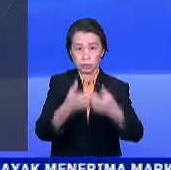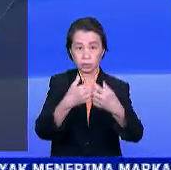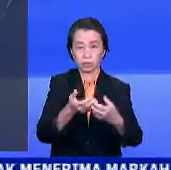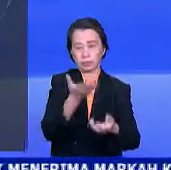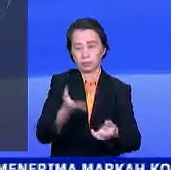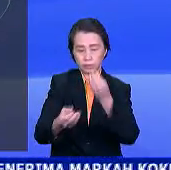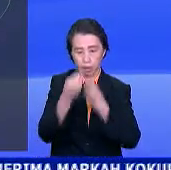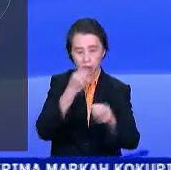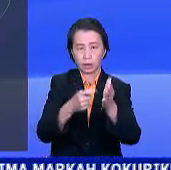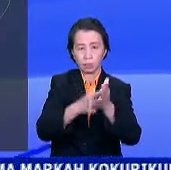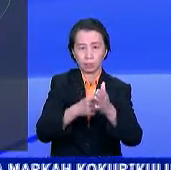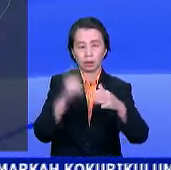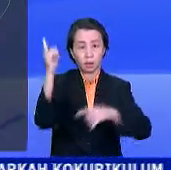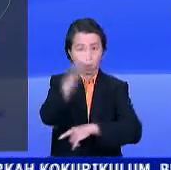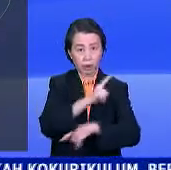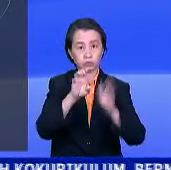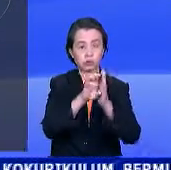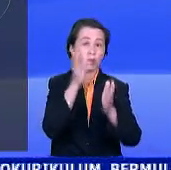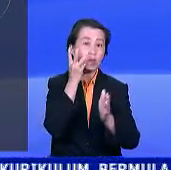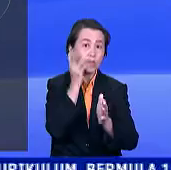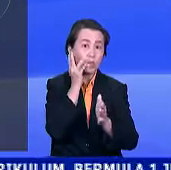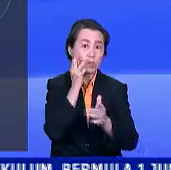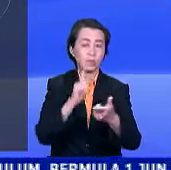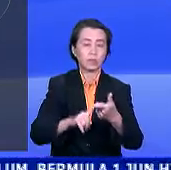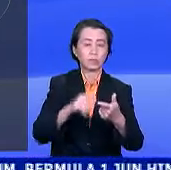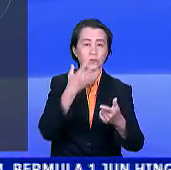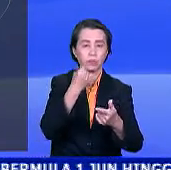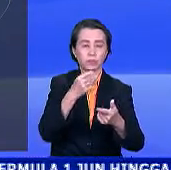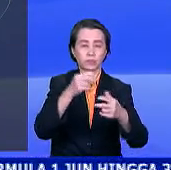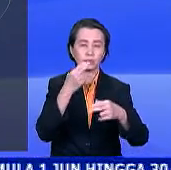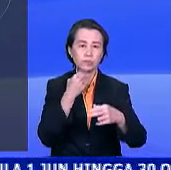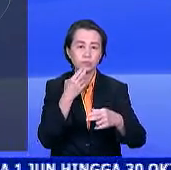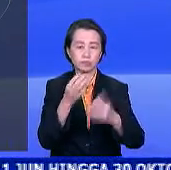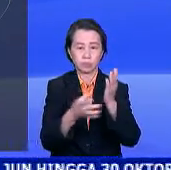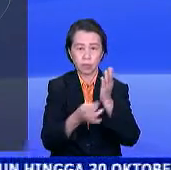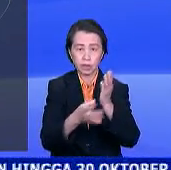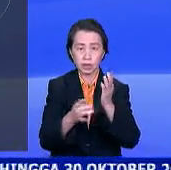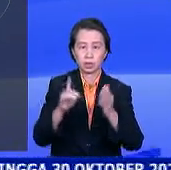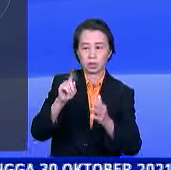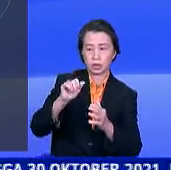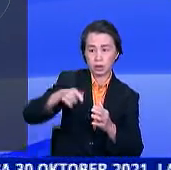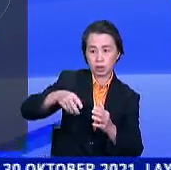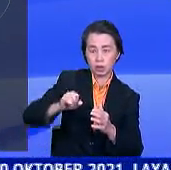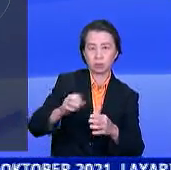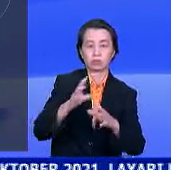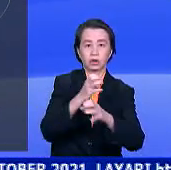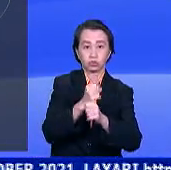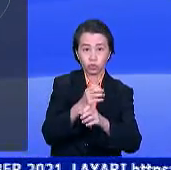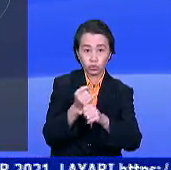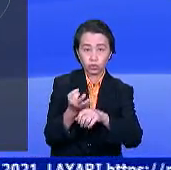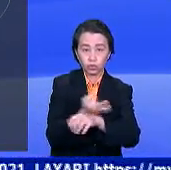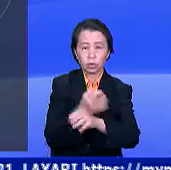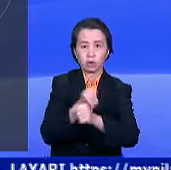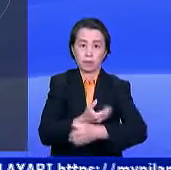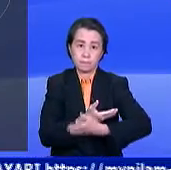makanan dan keperluan asas harian seperti beras, roti putih, gula, minyak masak, tepung gandum, susu segar, susu tepung